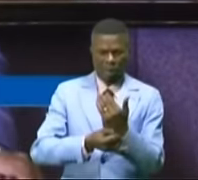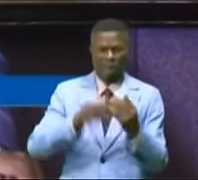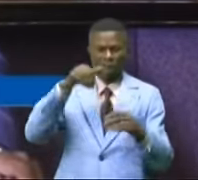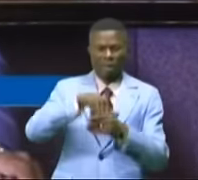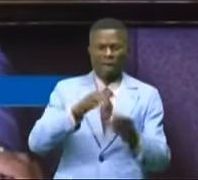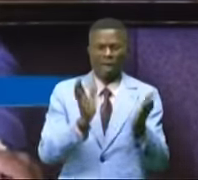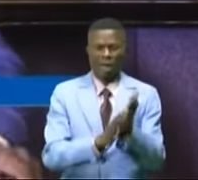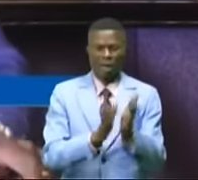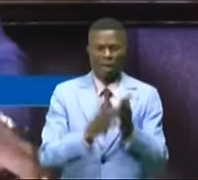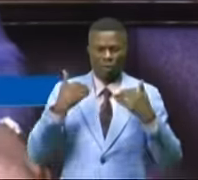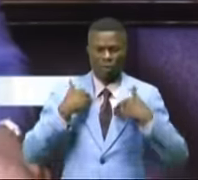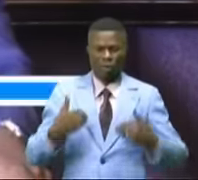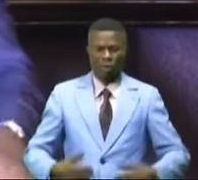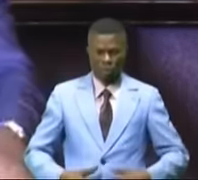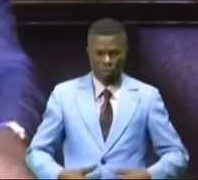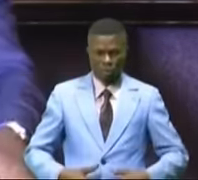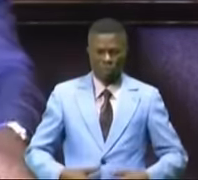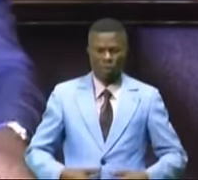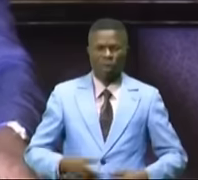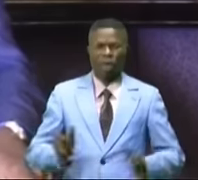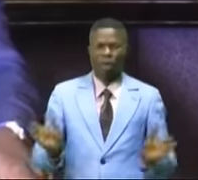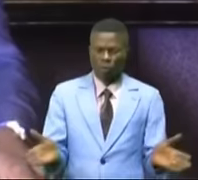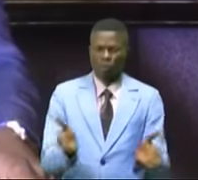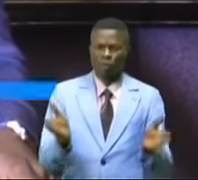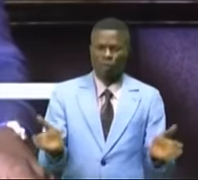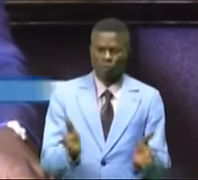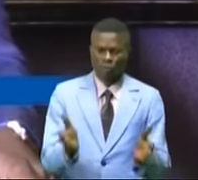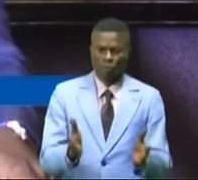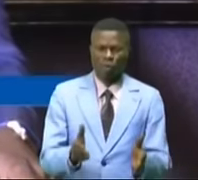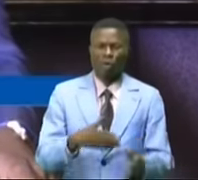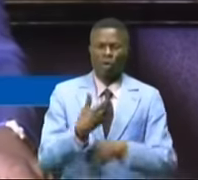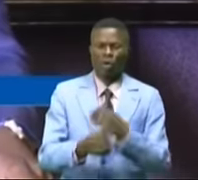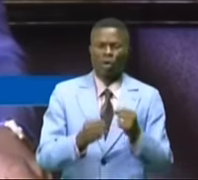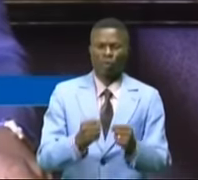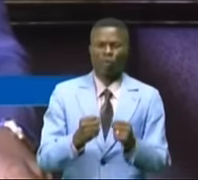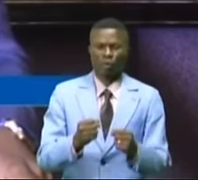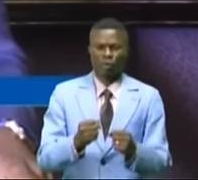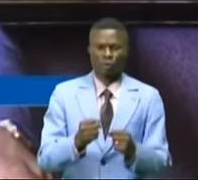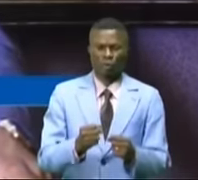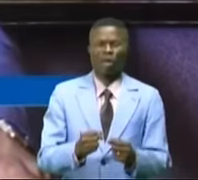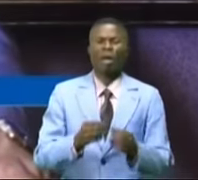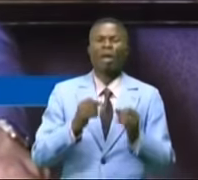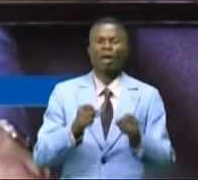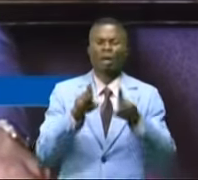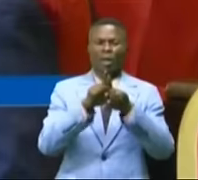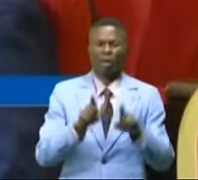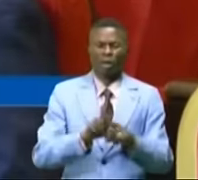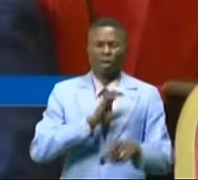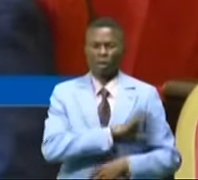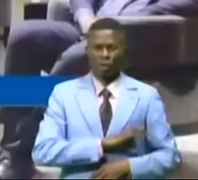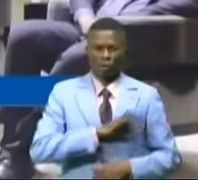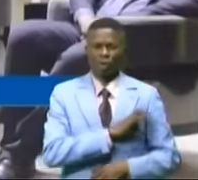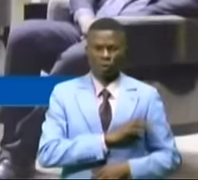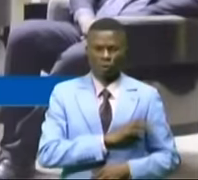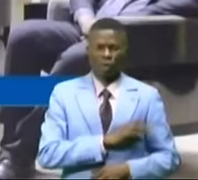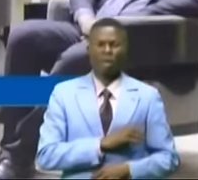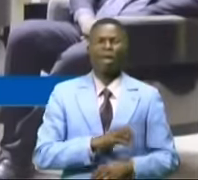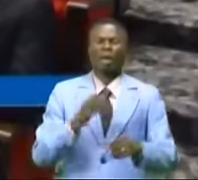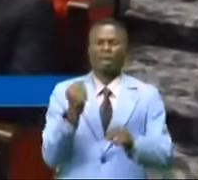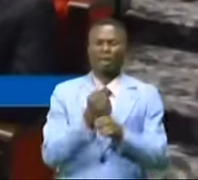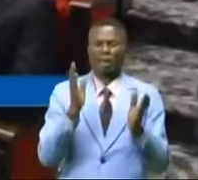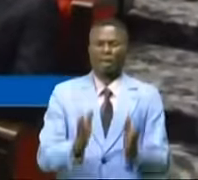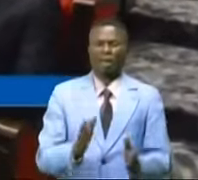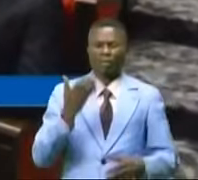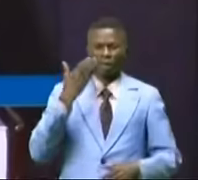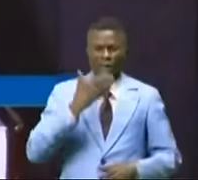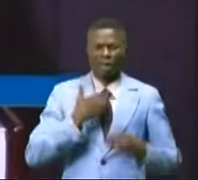qui est en train d'étudier, d'analyser et de renforcer d'efforts pour voir un peu l'efficacité et le comportement du système de santé. Et pour y